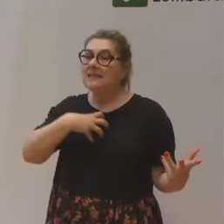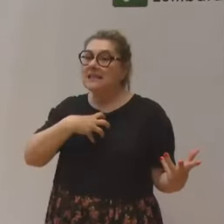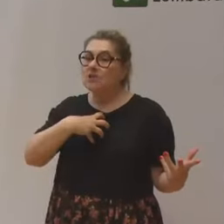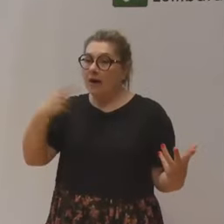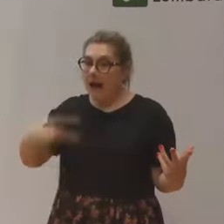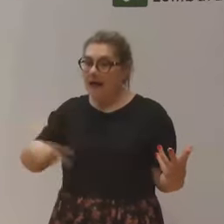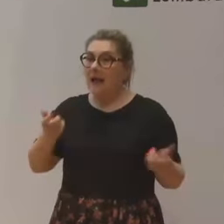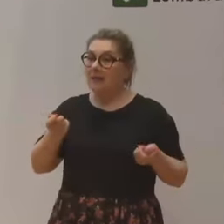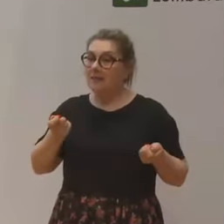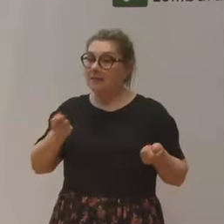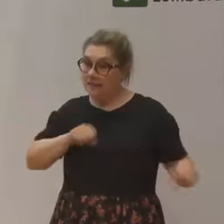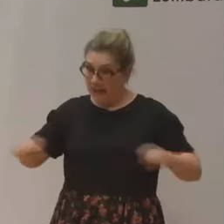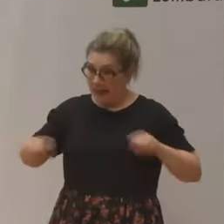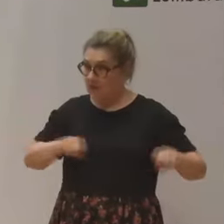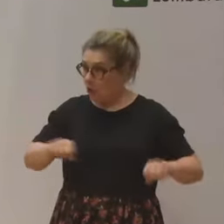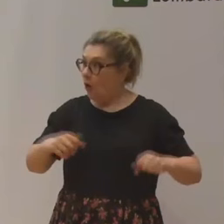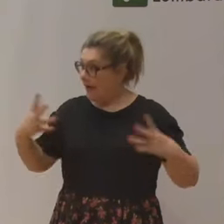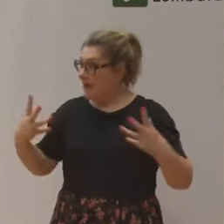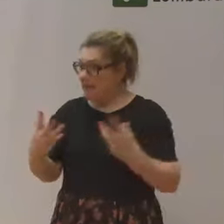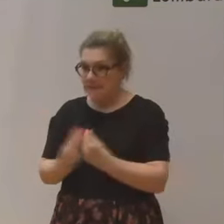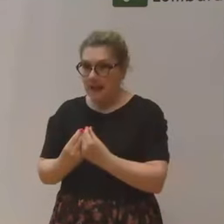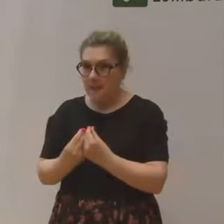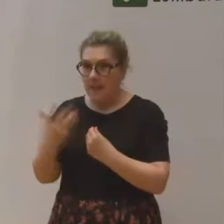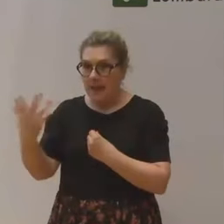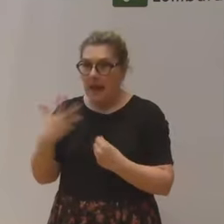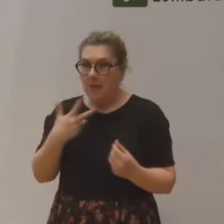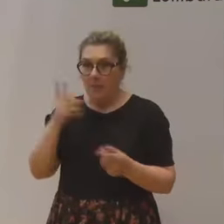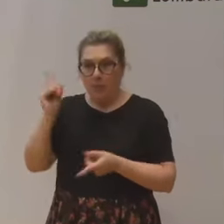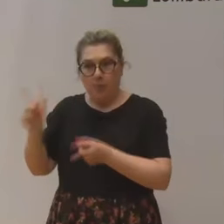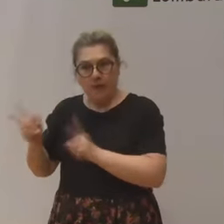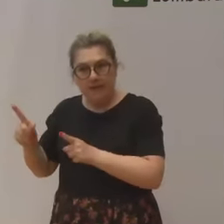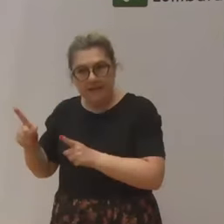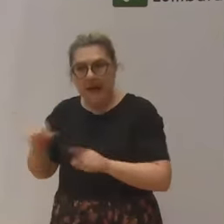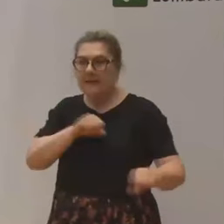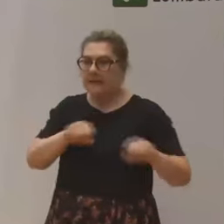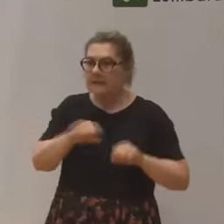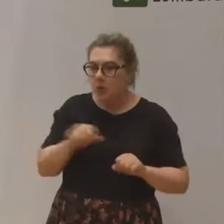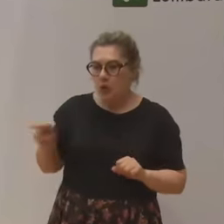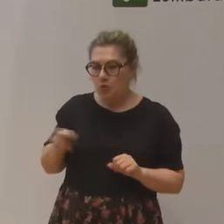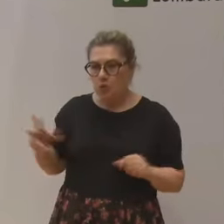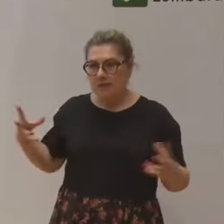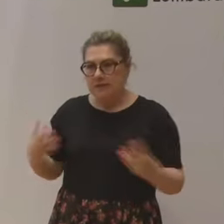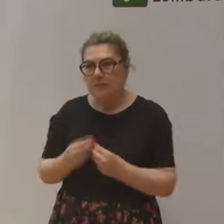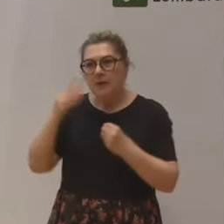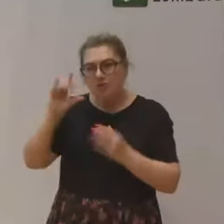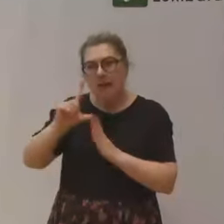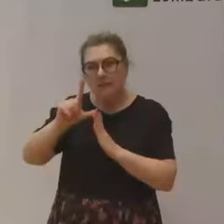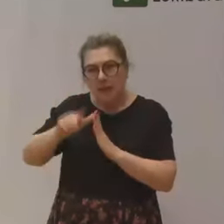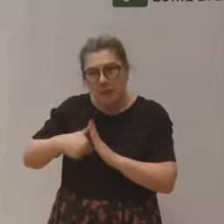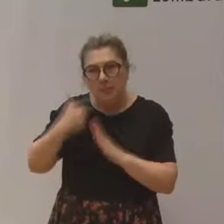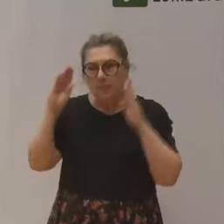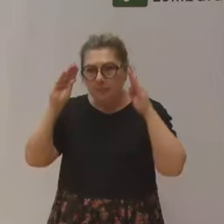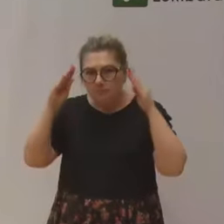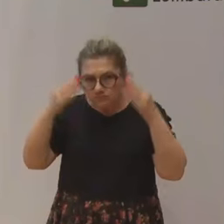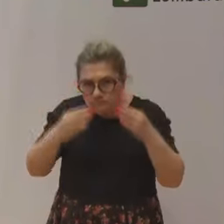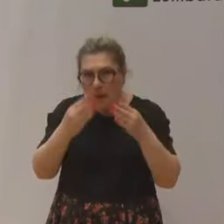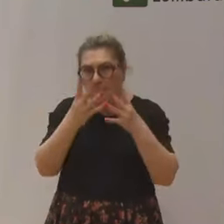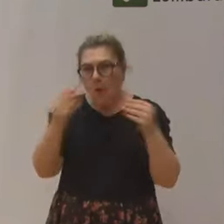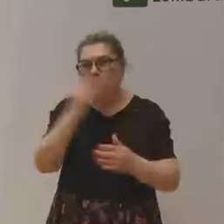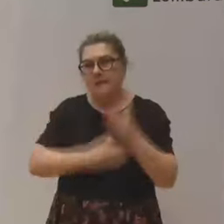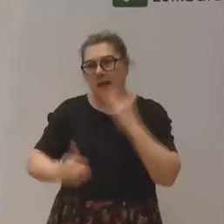la direzione, insieme ovviamente alla parte politica, da tempo sta ponendo grande attenzione al tema